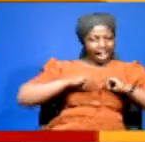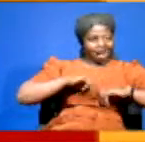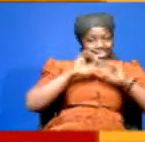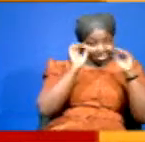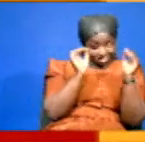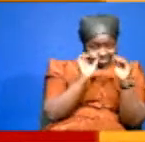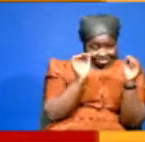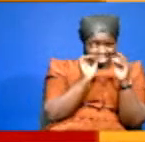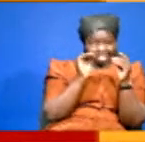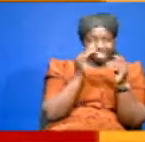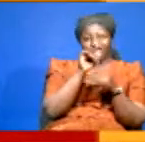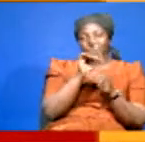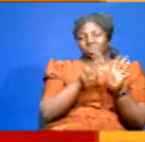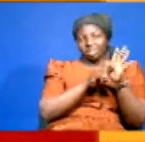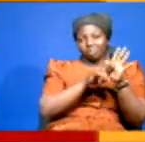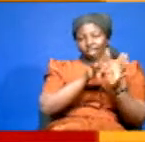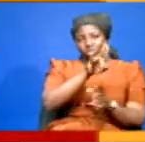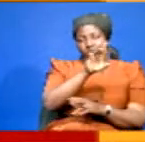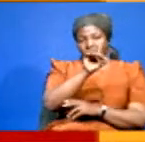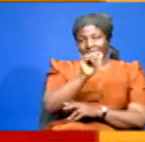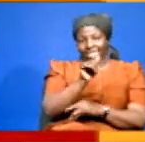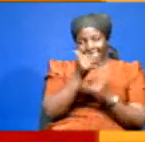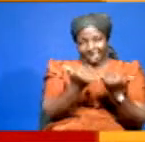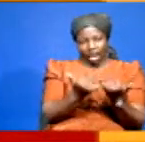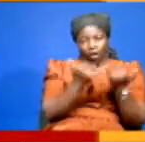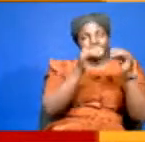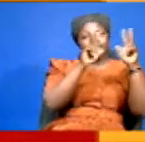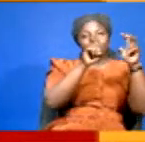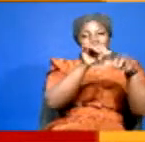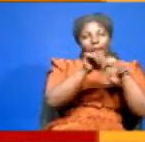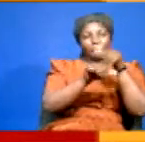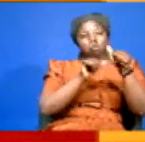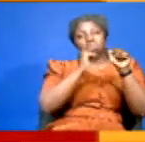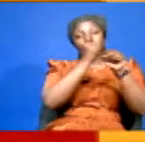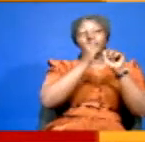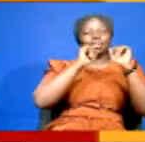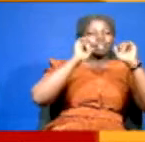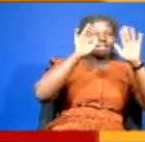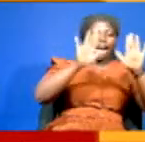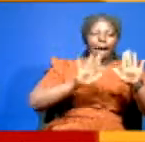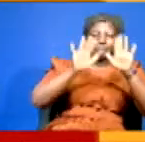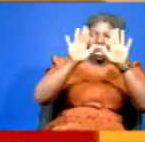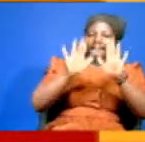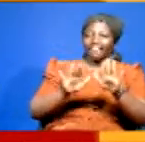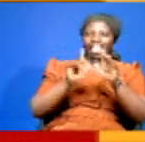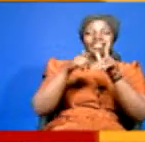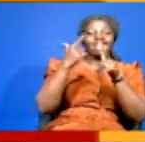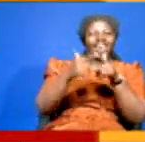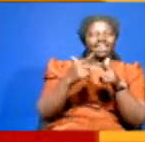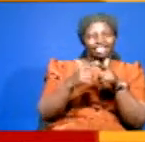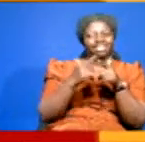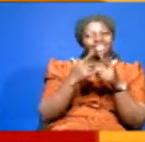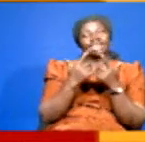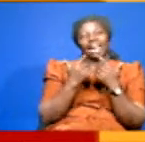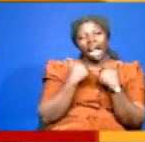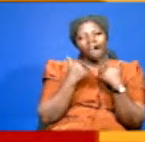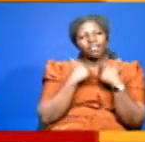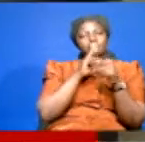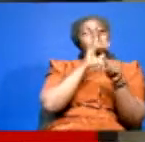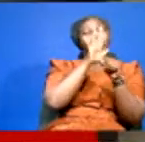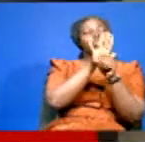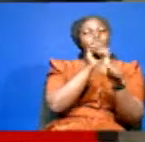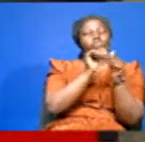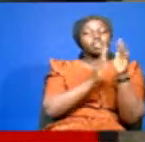na hili swala la pengine kupiga kampeni na kuweka ile sijui tuite over ambition ama mnaweza kusema vipi?